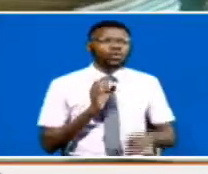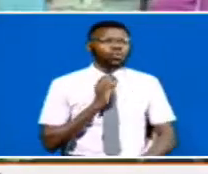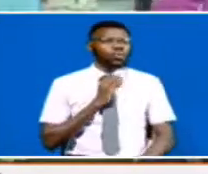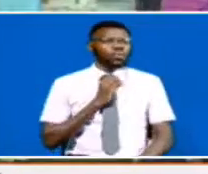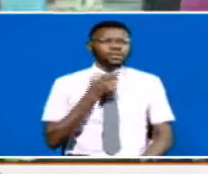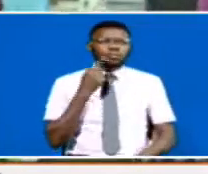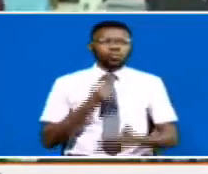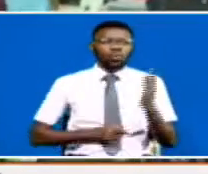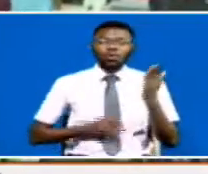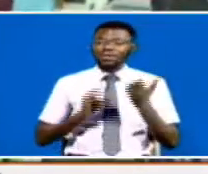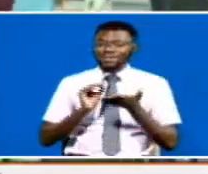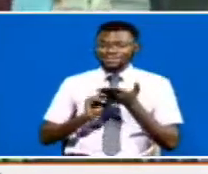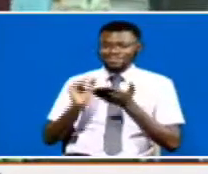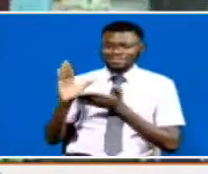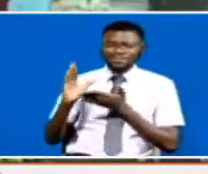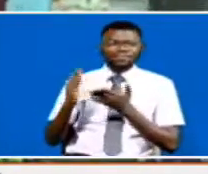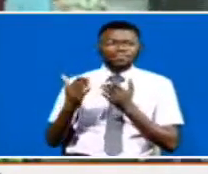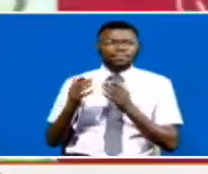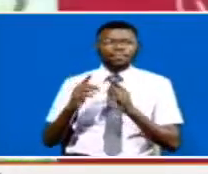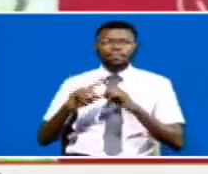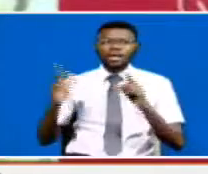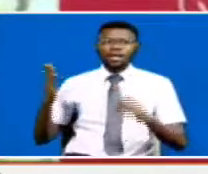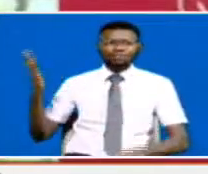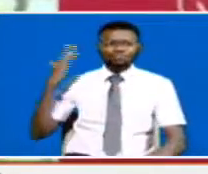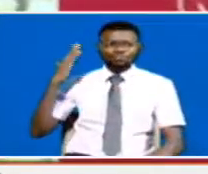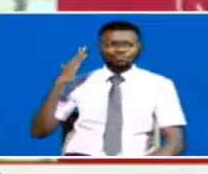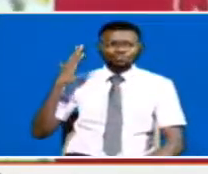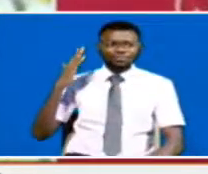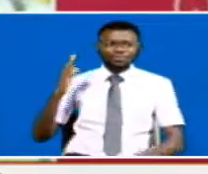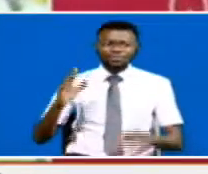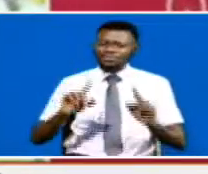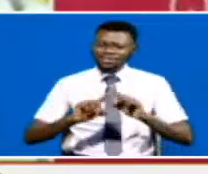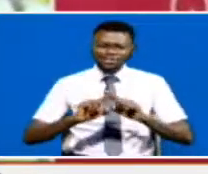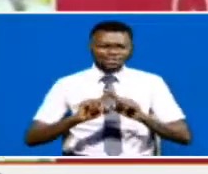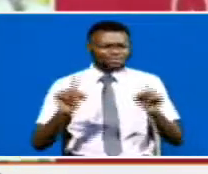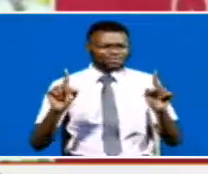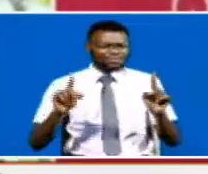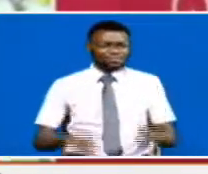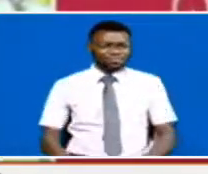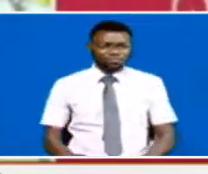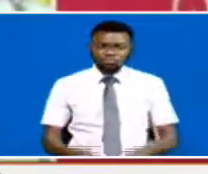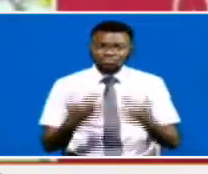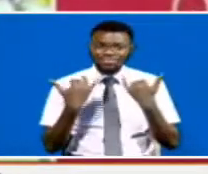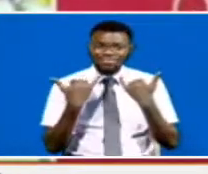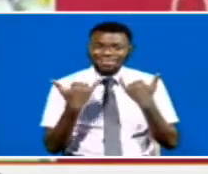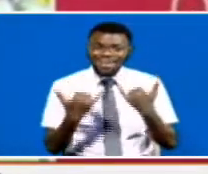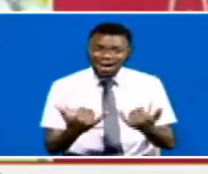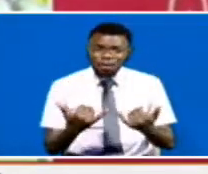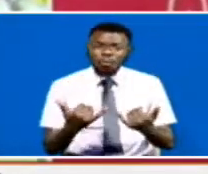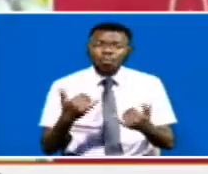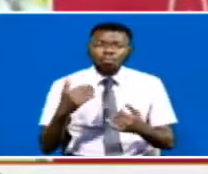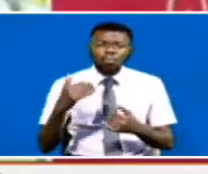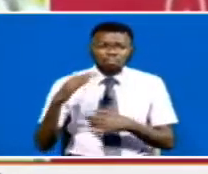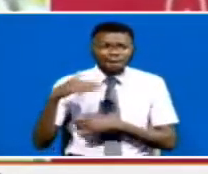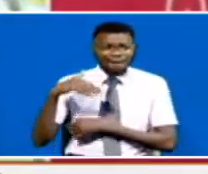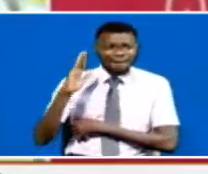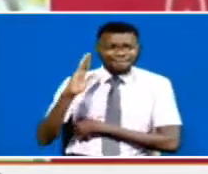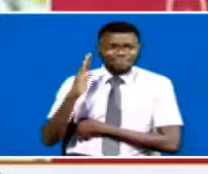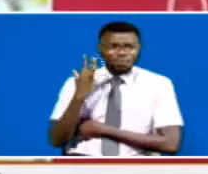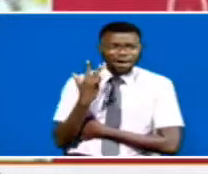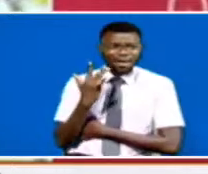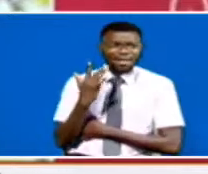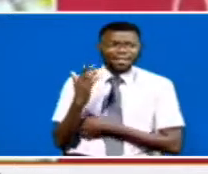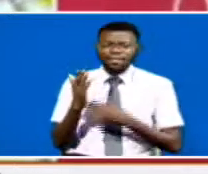mno ikilinganishwa na miaka ya hapo nyuma. Tofauti iko juu kwa sababu unaweza pata